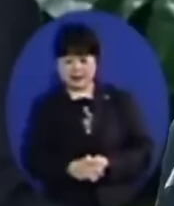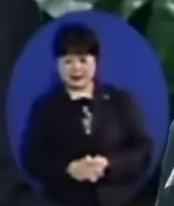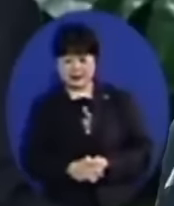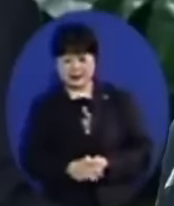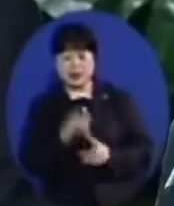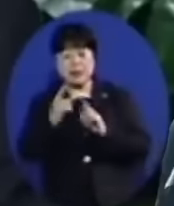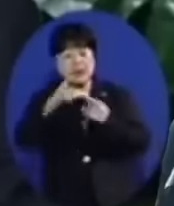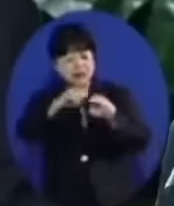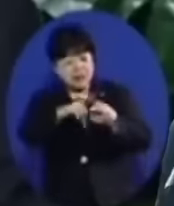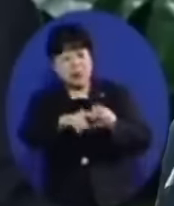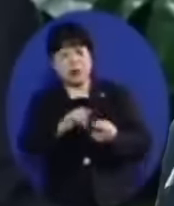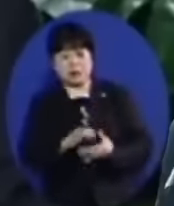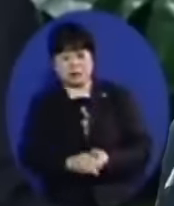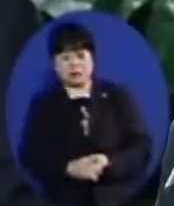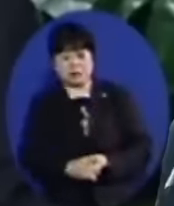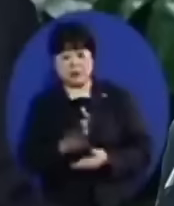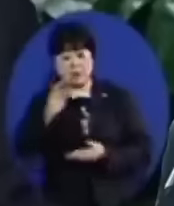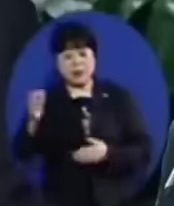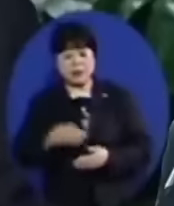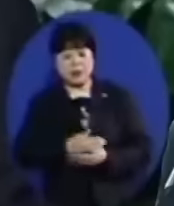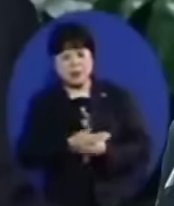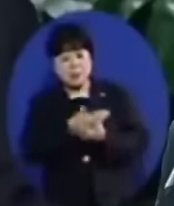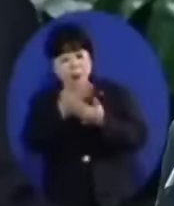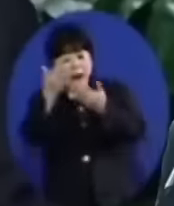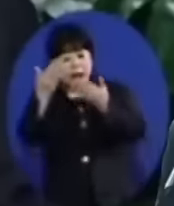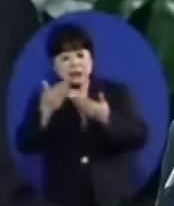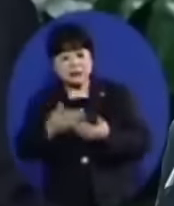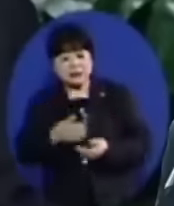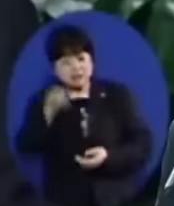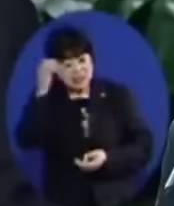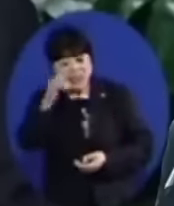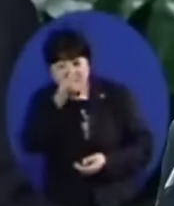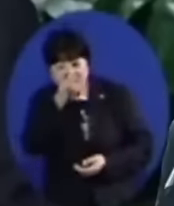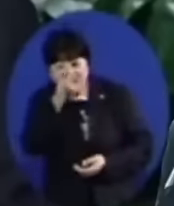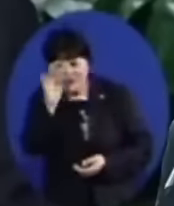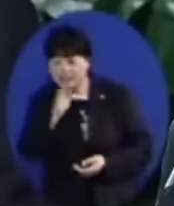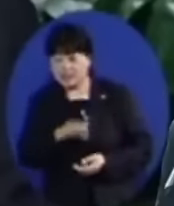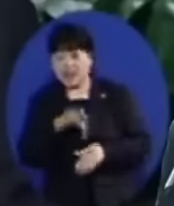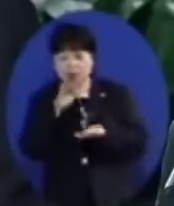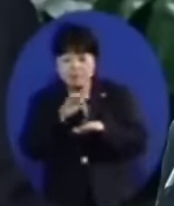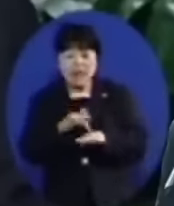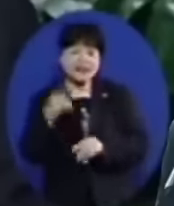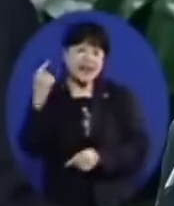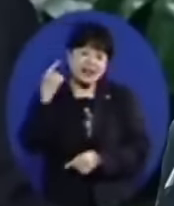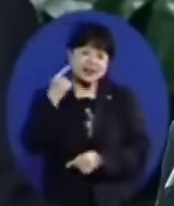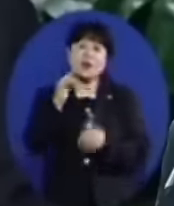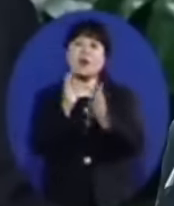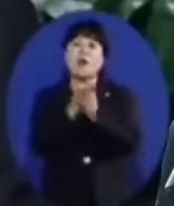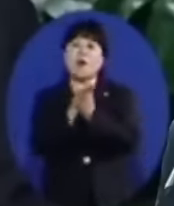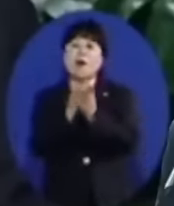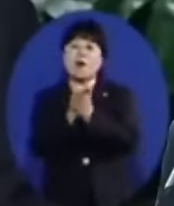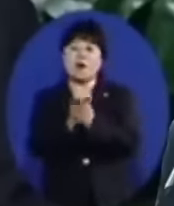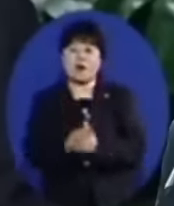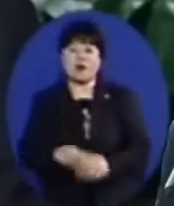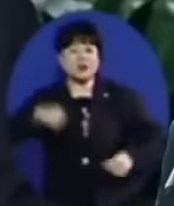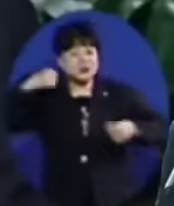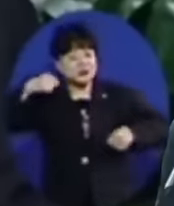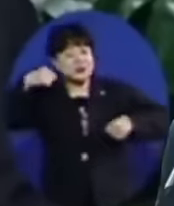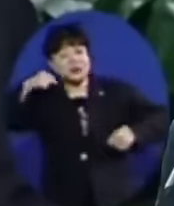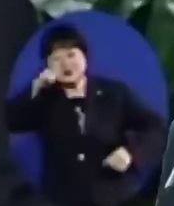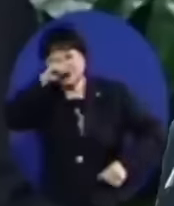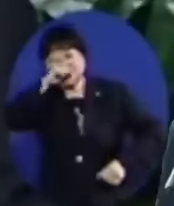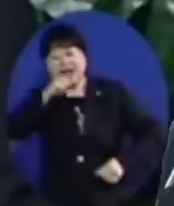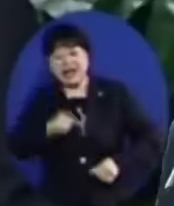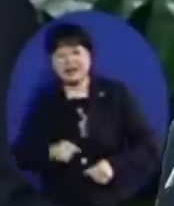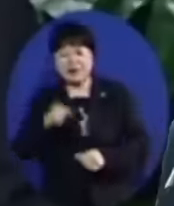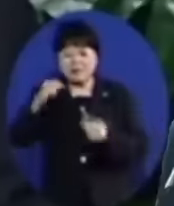그렇게 말하면서도 자기 앞날이 밝아질 것을 기대하면 큰일이죠. 그렇게 말하면 마귀가 그 말을 받아서 박수치고 춤을 추고 야단 법석을 할